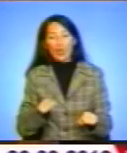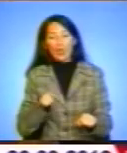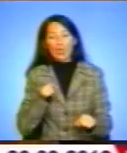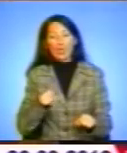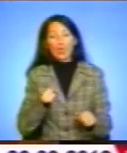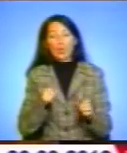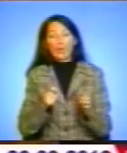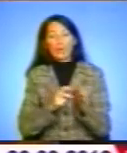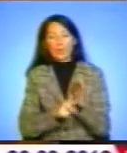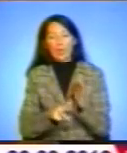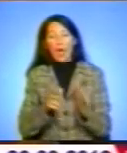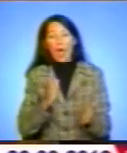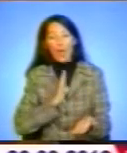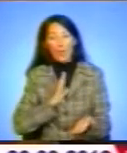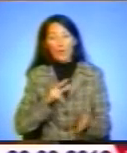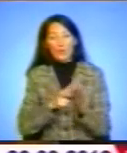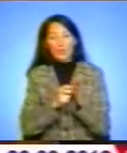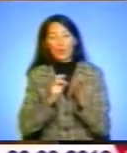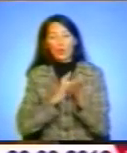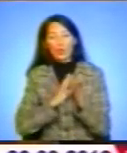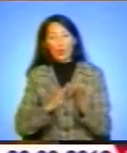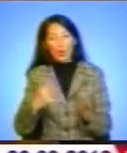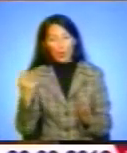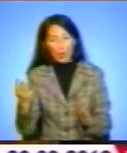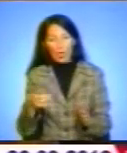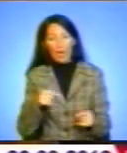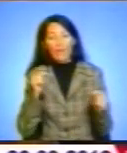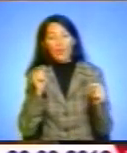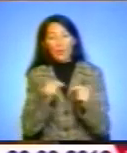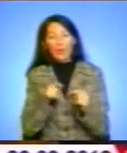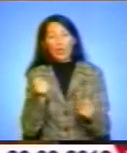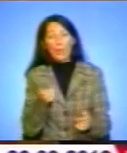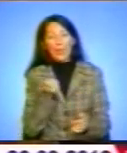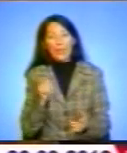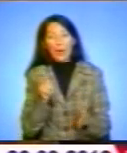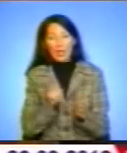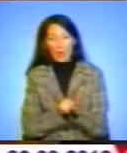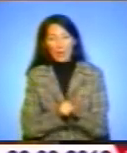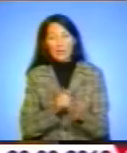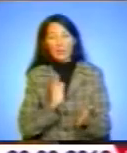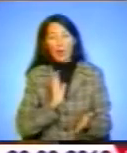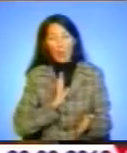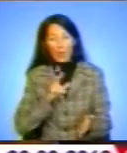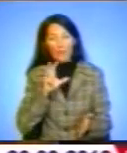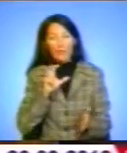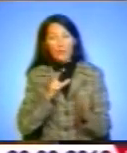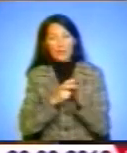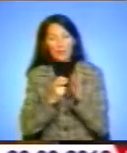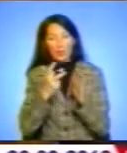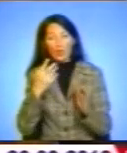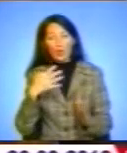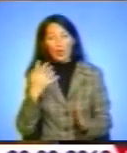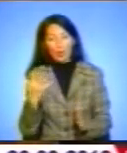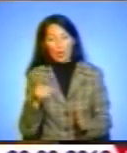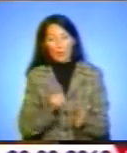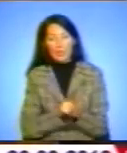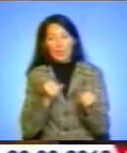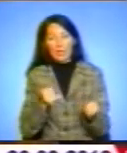А становить 844. Відповідно, мінімальна пенсія становила 844 гривні,